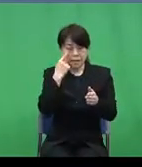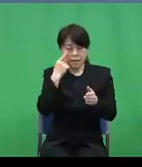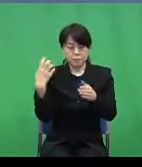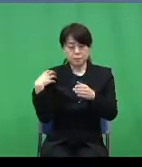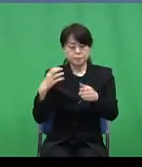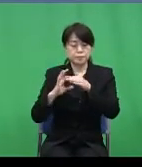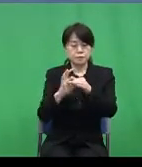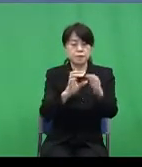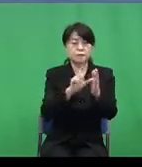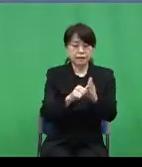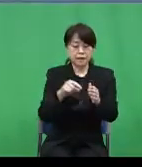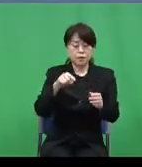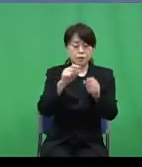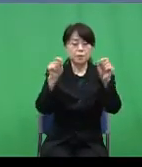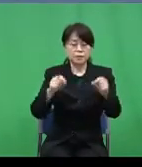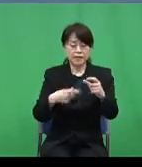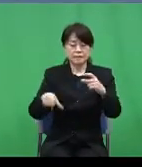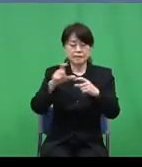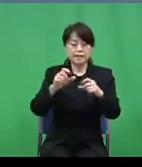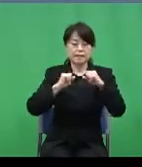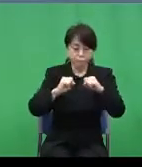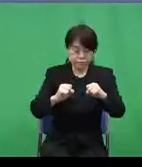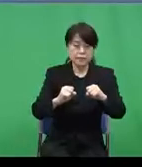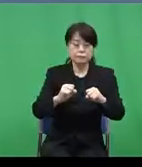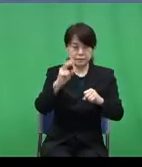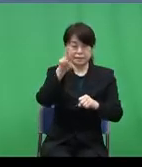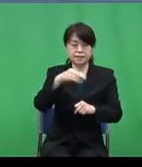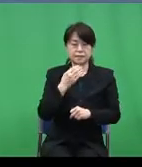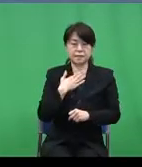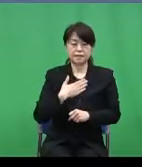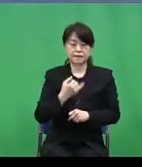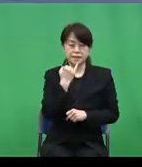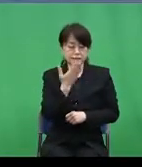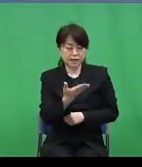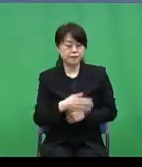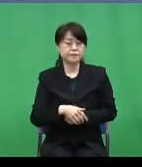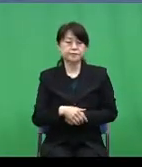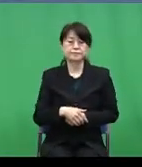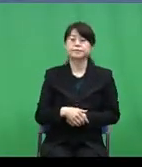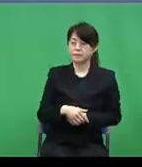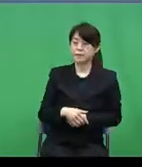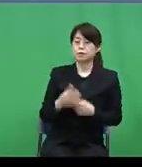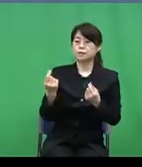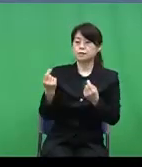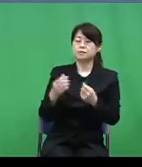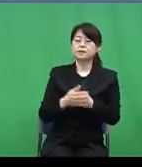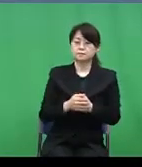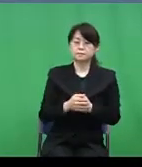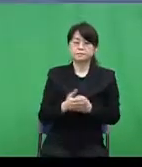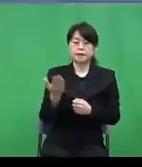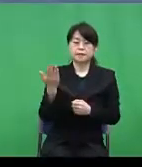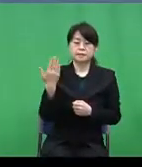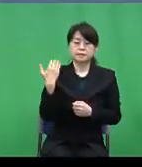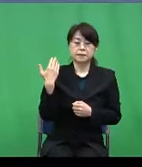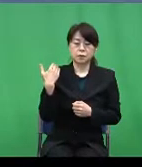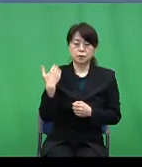マというのは前の本気を出して力をやっておこう、そういうふうに受け止める はいはい、それはまさにそうだと思います。まあ、先ほどです